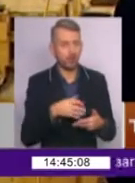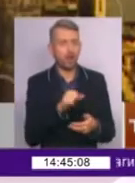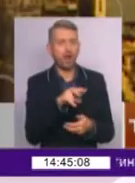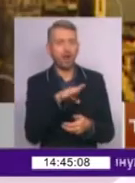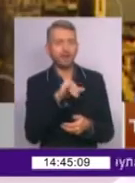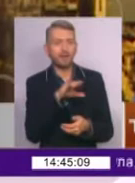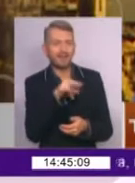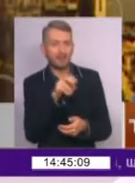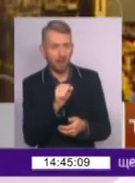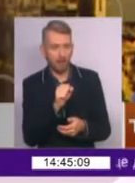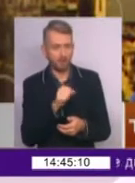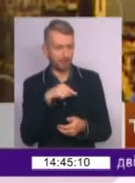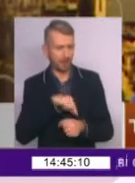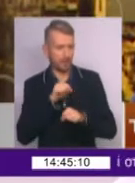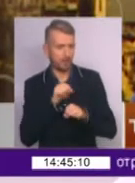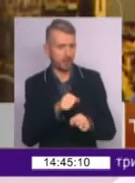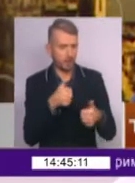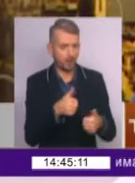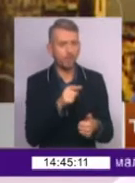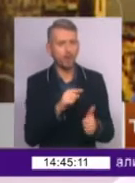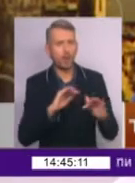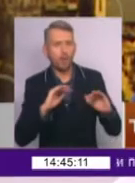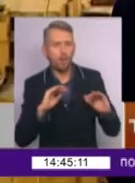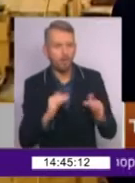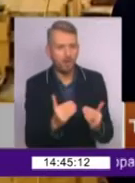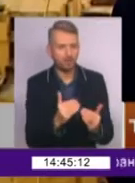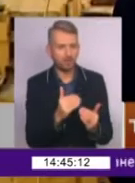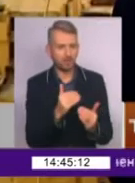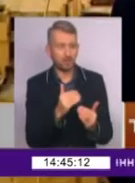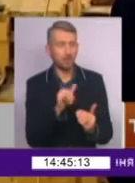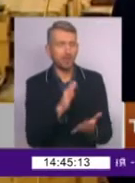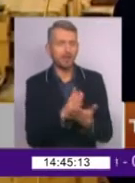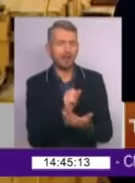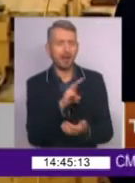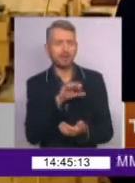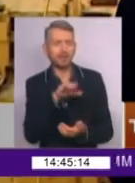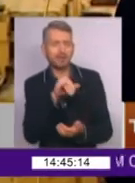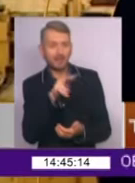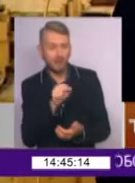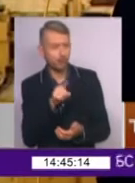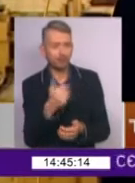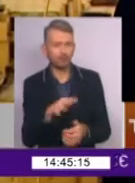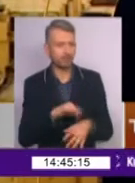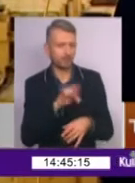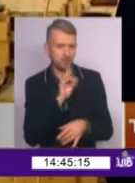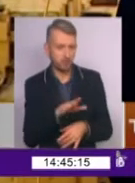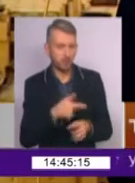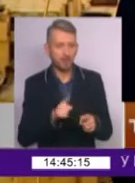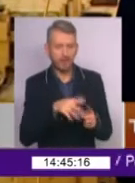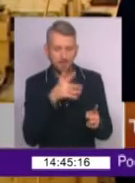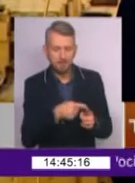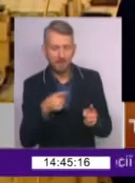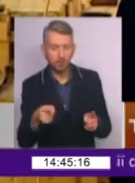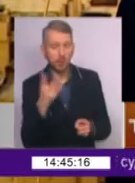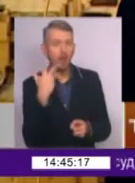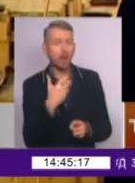рахунок імунітету? Так, за рахунок імунітету вони обмежили цей процес, в них є антитіла і вони вже не захворіють. Тобто цей період, але